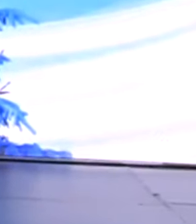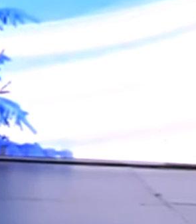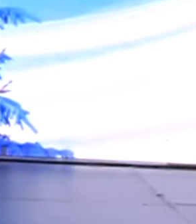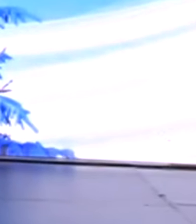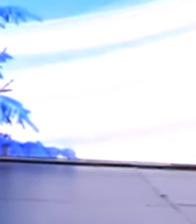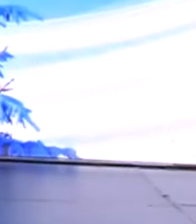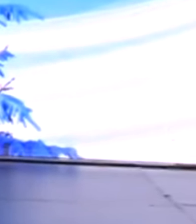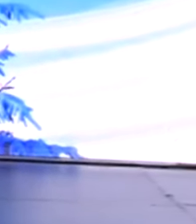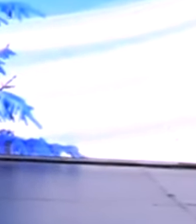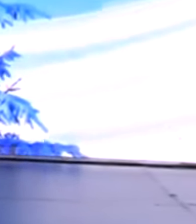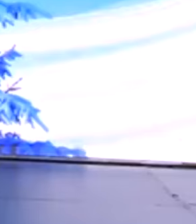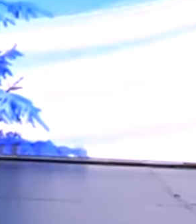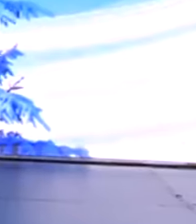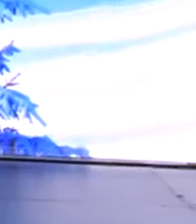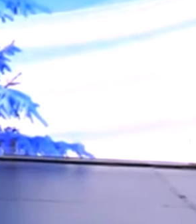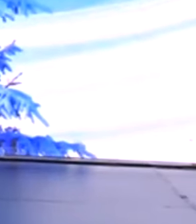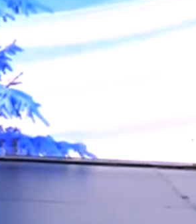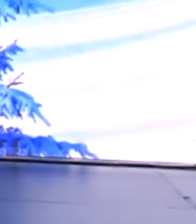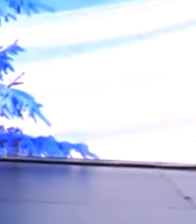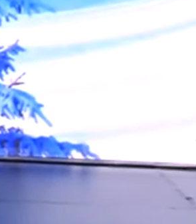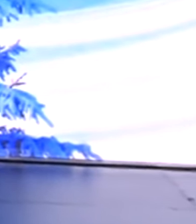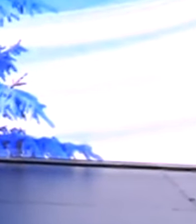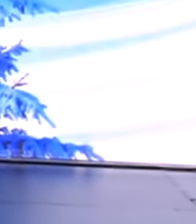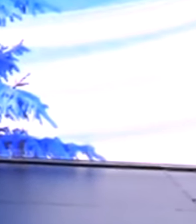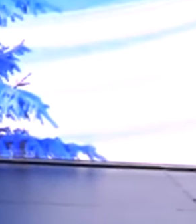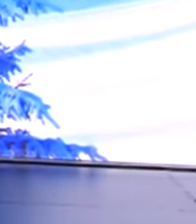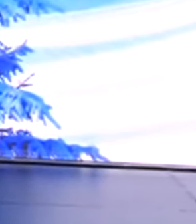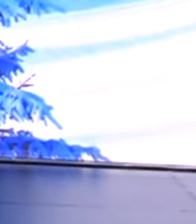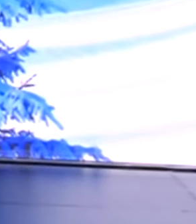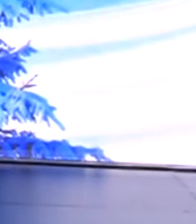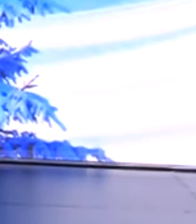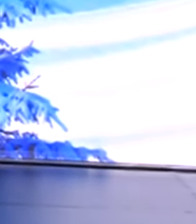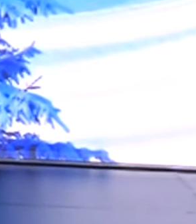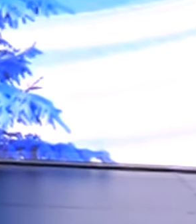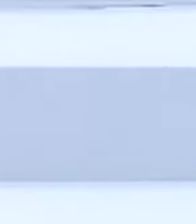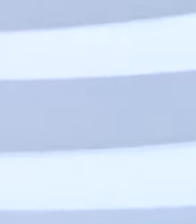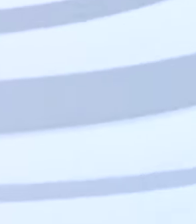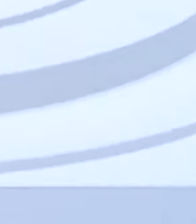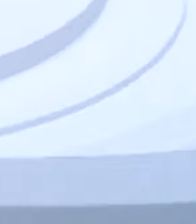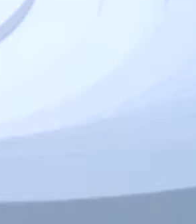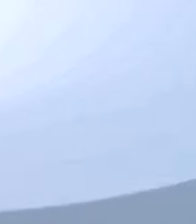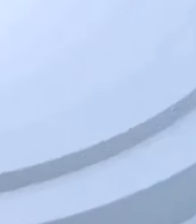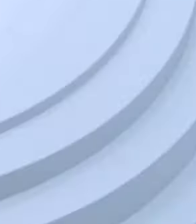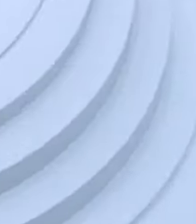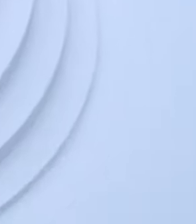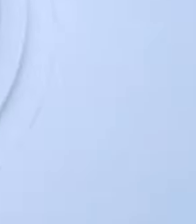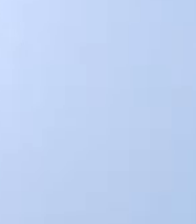көрсетеді. Назарларыңызға рахмет, ұлттық арна қосулы болсын.